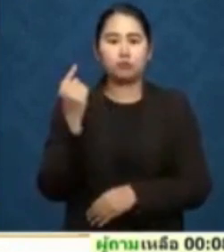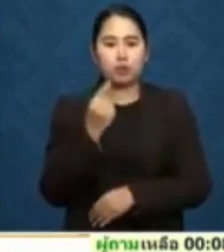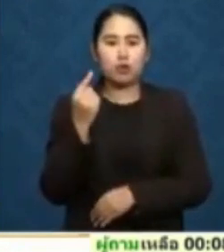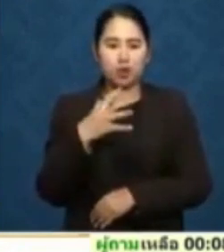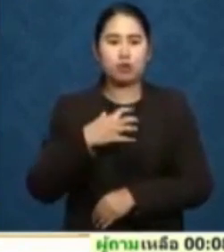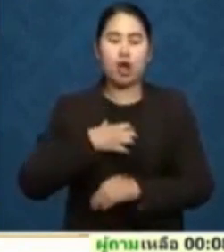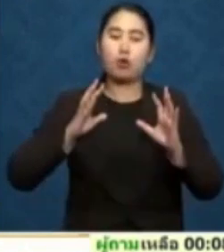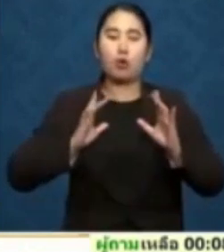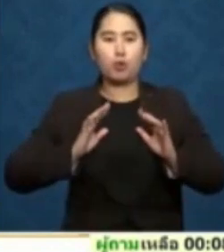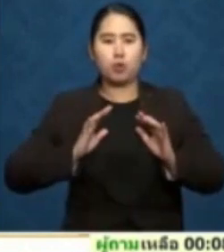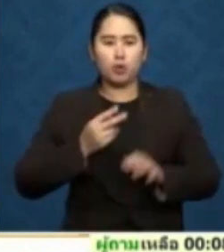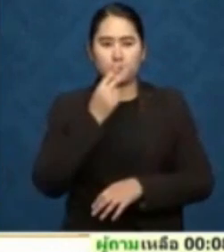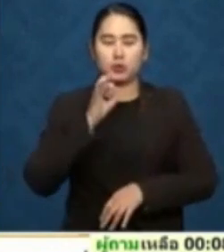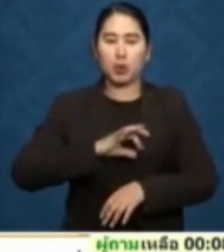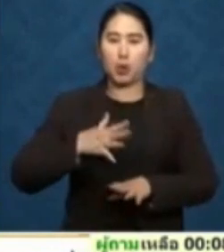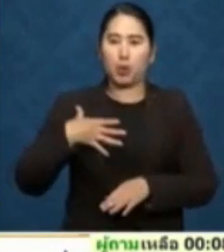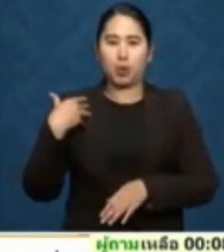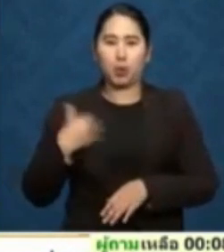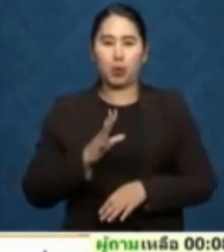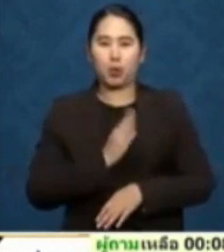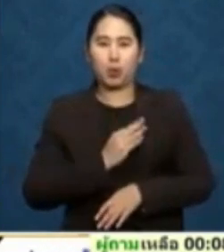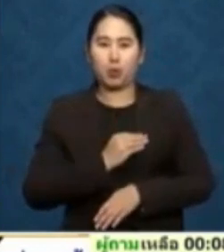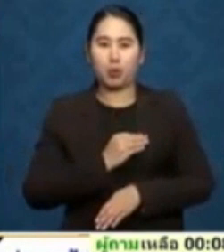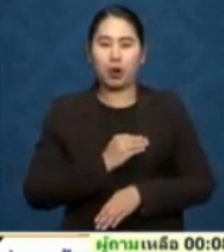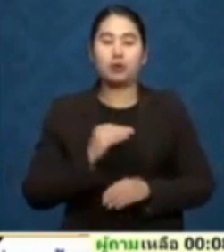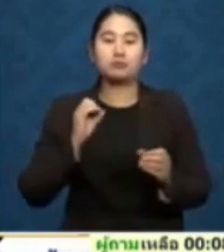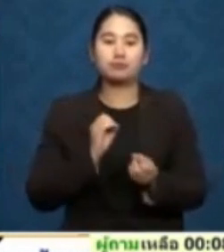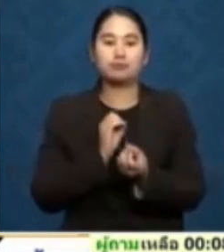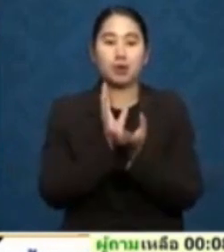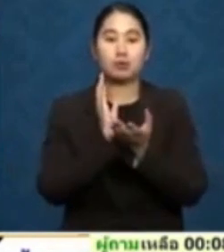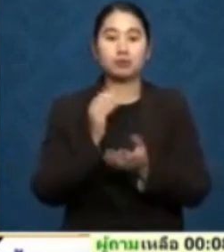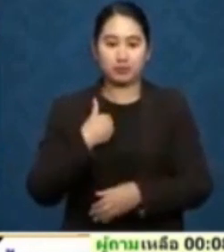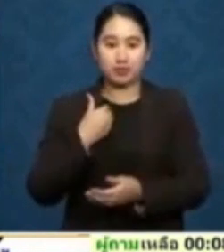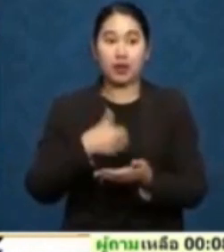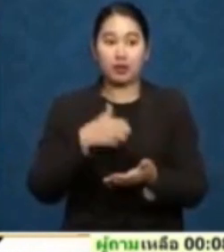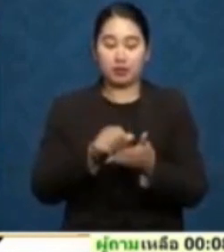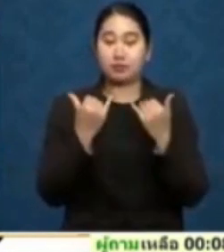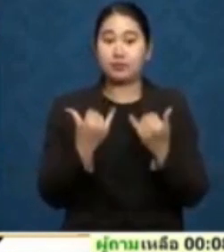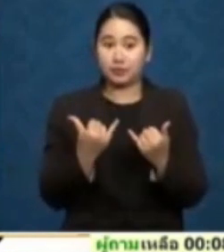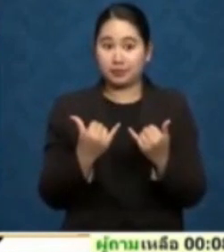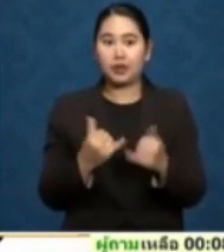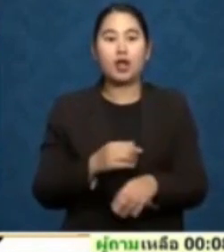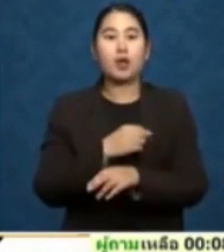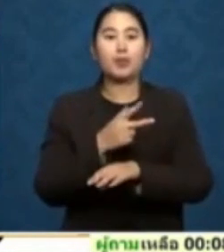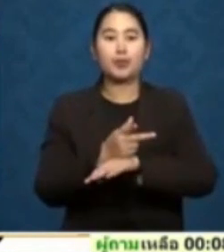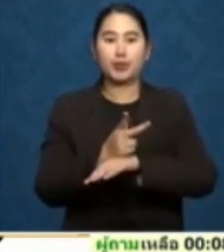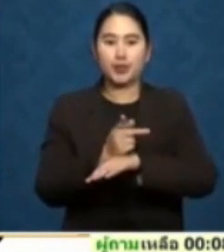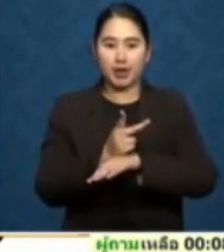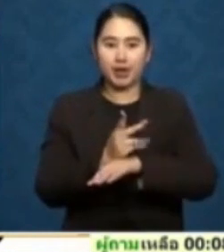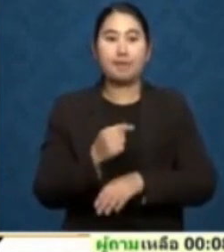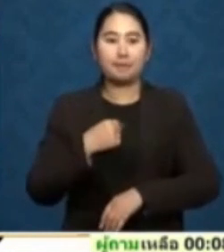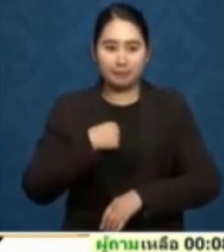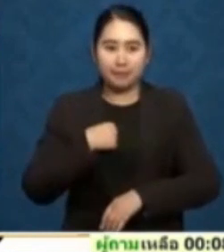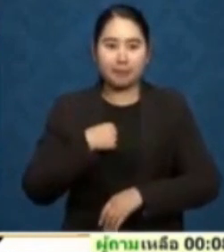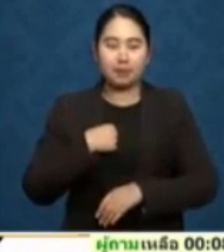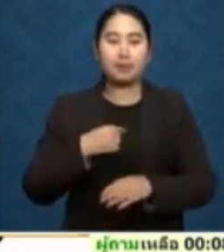ก็รู้สึกไม่ปลอดภัยและได้รับความเดือดร้อนรำคาญโดยเฉพาะช่วงนี้นะครับในจังหวัดภูเก็ตเองผมและเพื่อนสมาชิกส